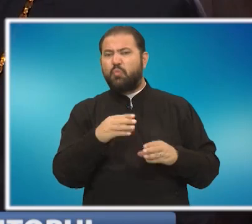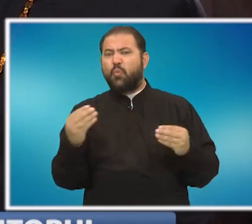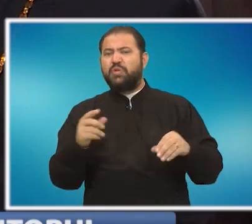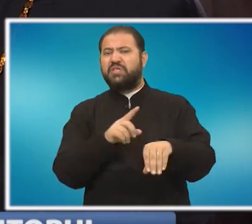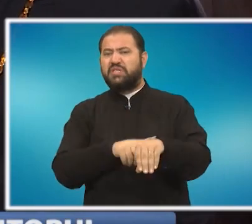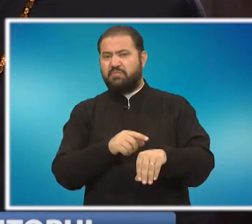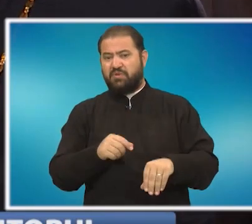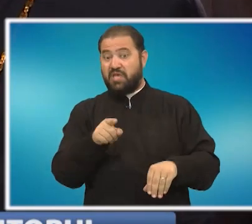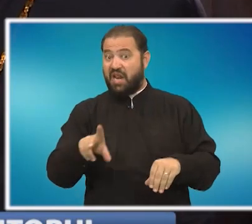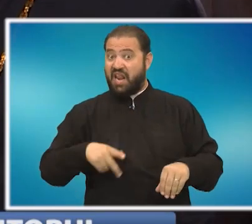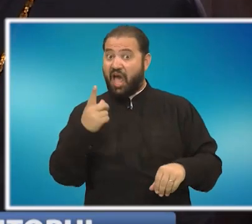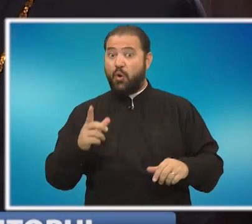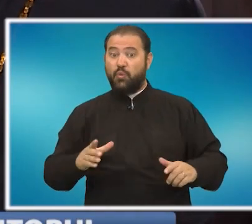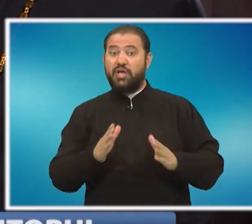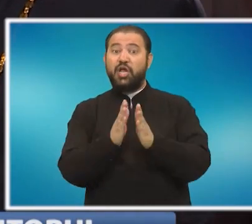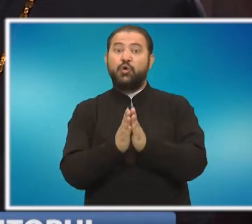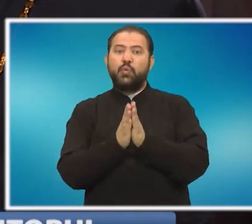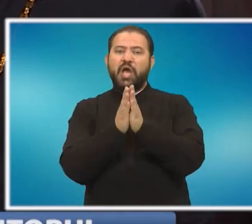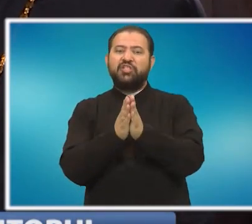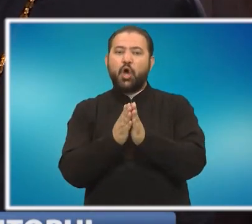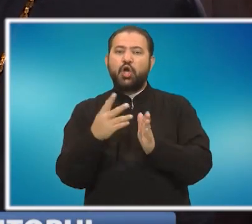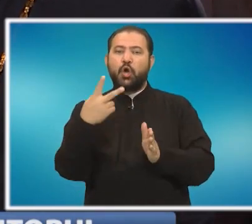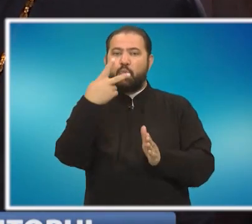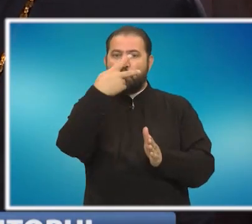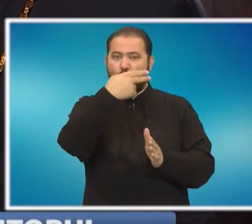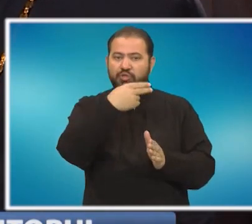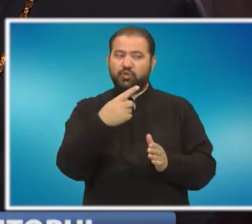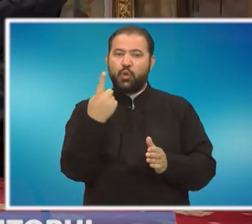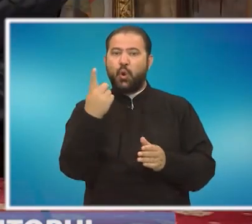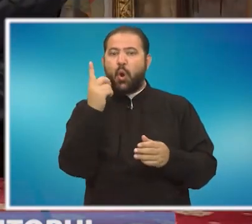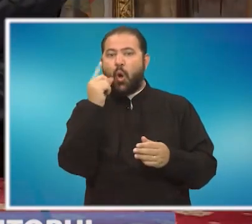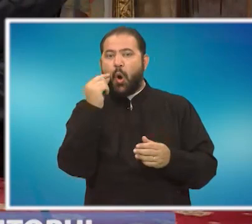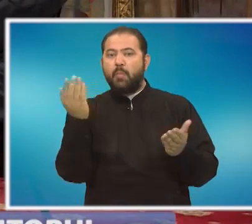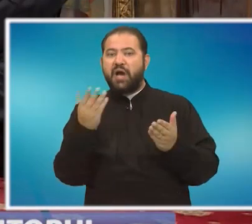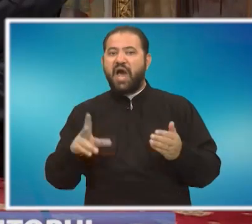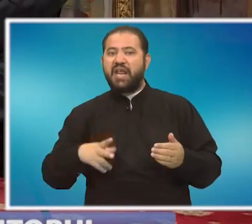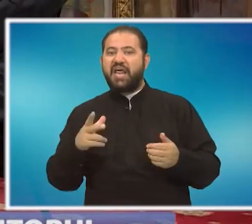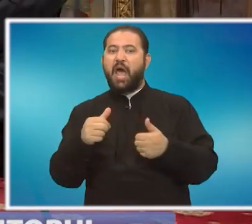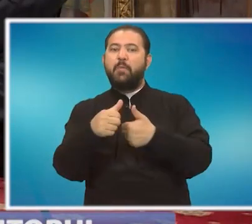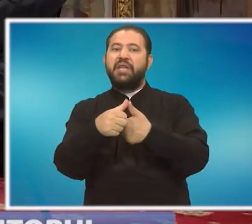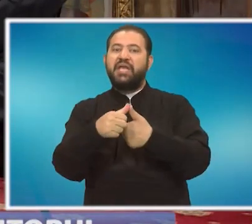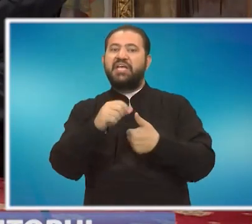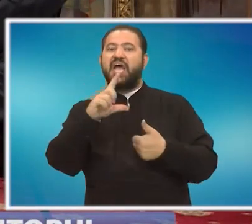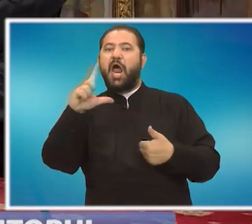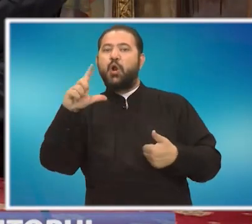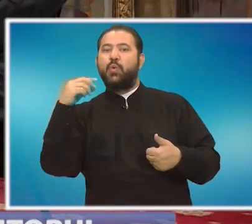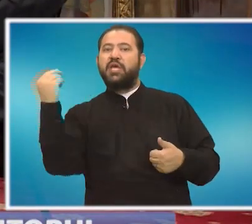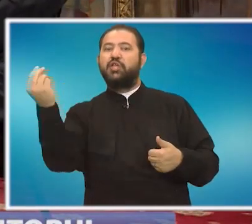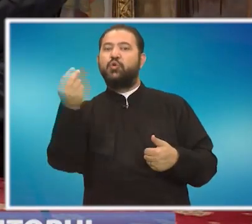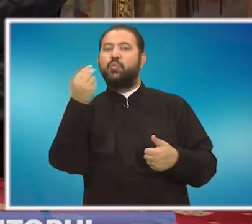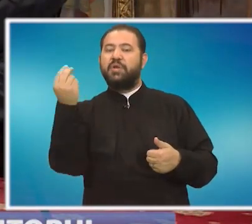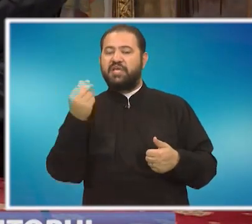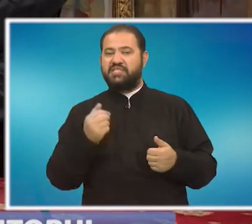un trăitor, un rugător, un postitor, un om care era prieten al lui Dumnezeu și prieten